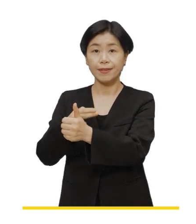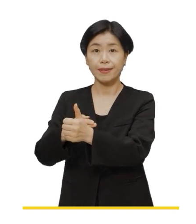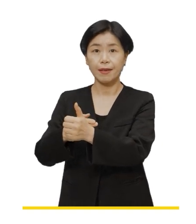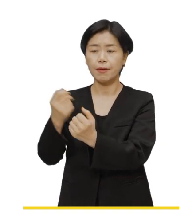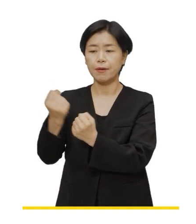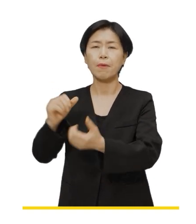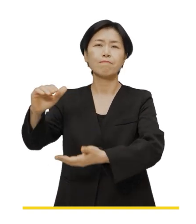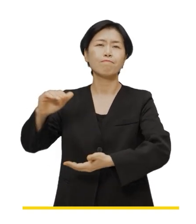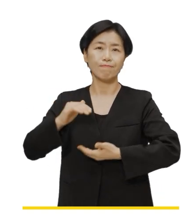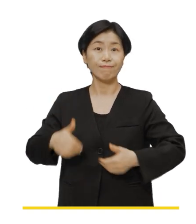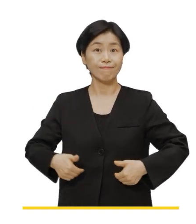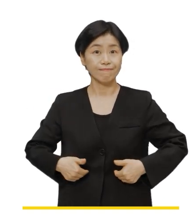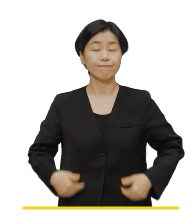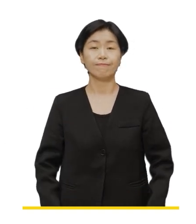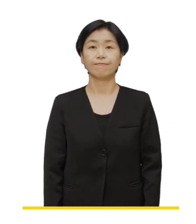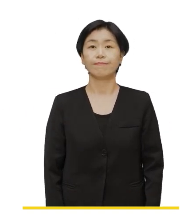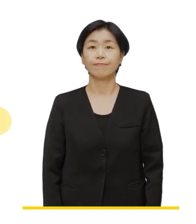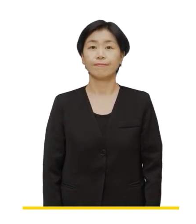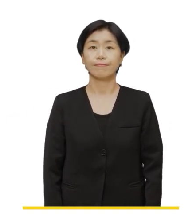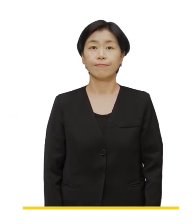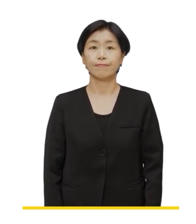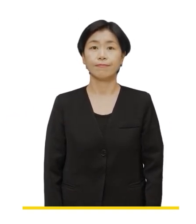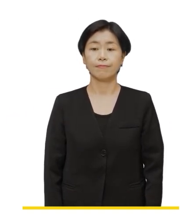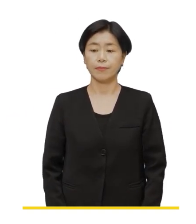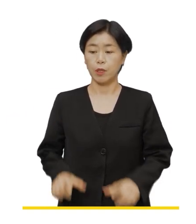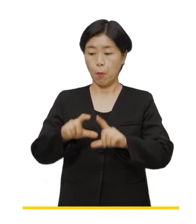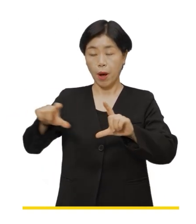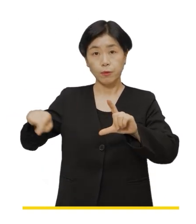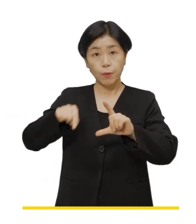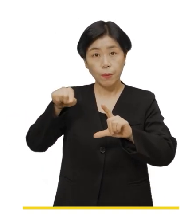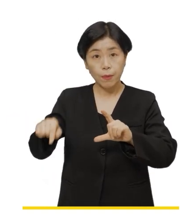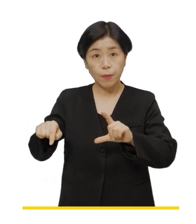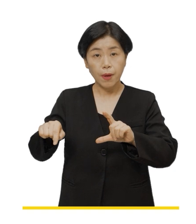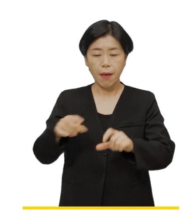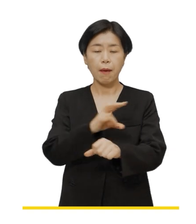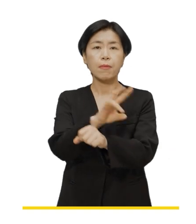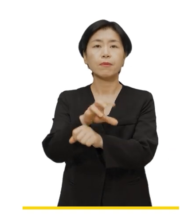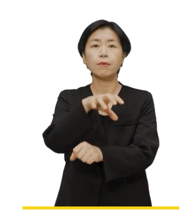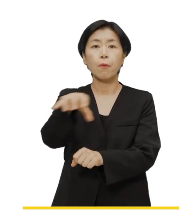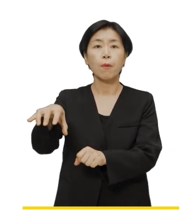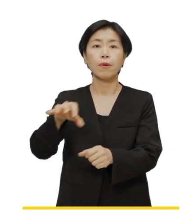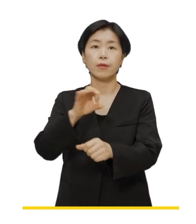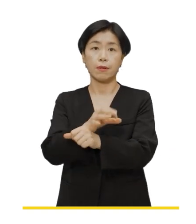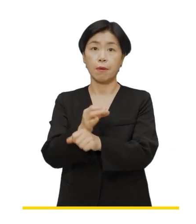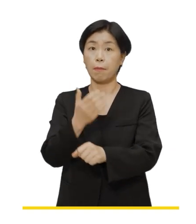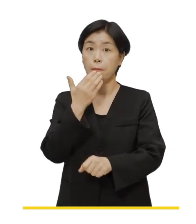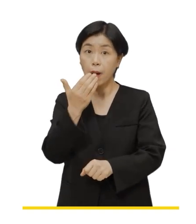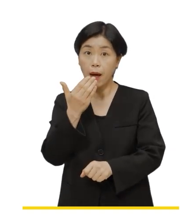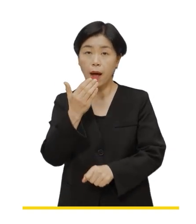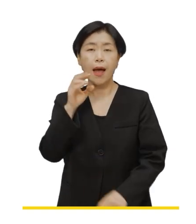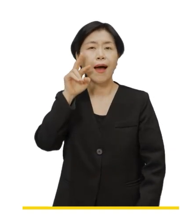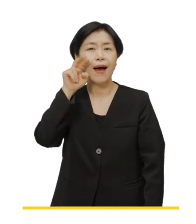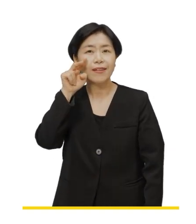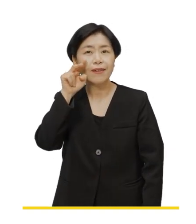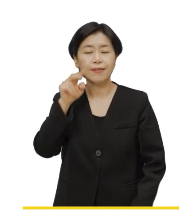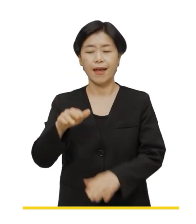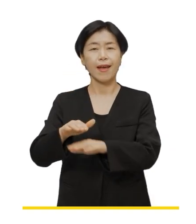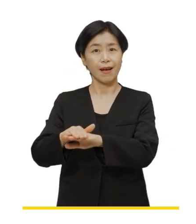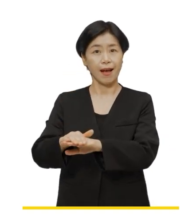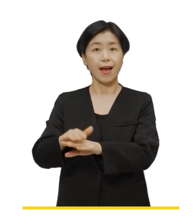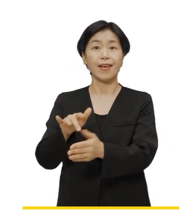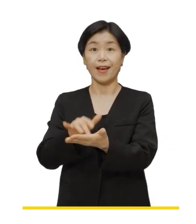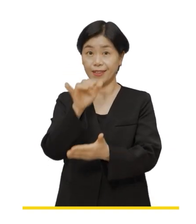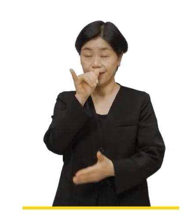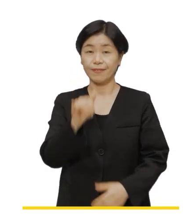듣고 쓰는 게 좋아요. 일반 의약품 중 편의점에서 살 수 있는 약은